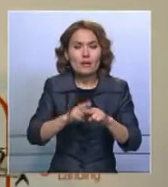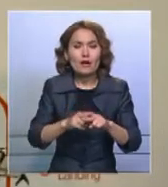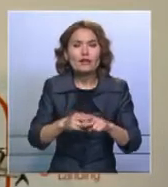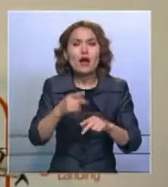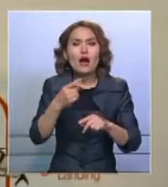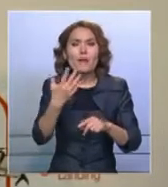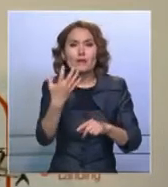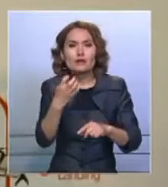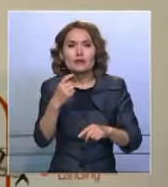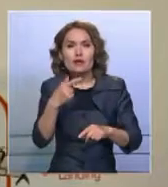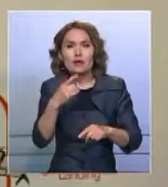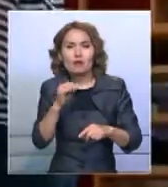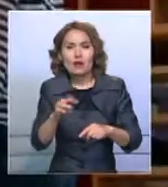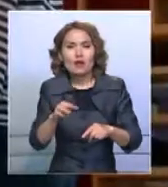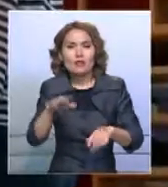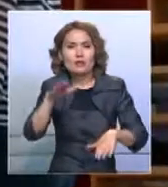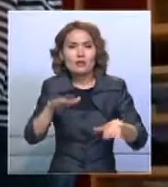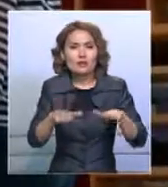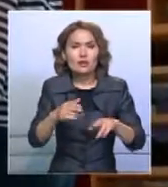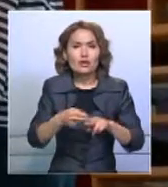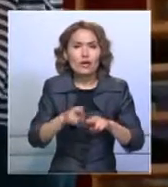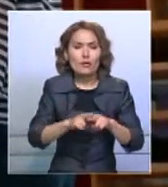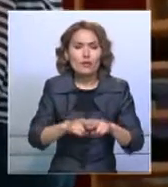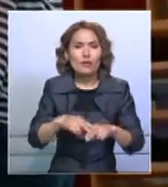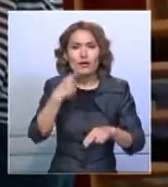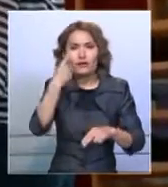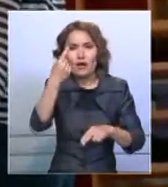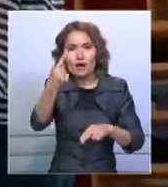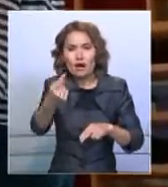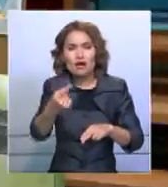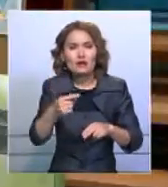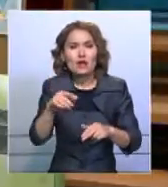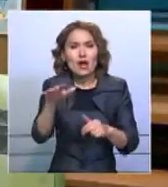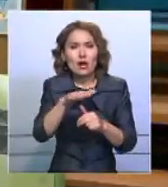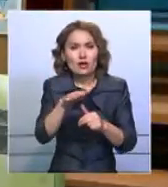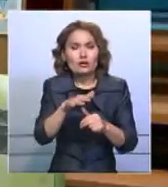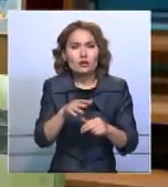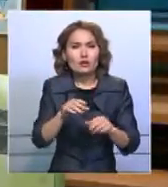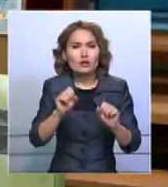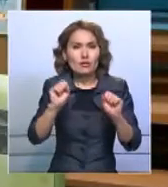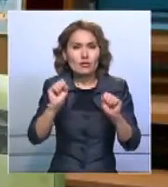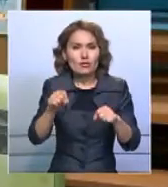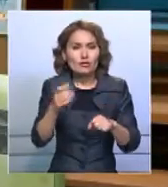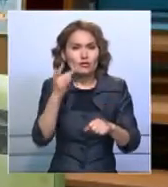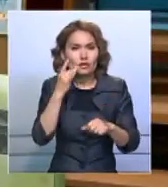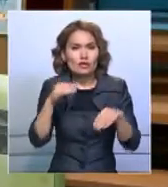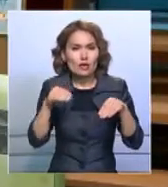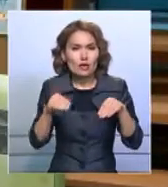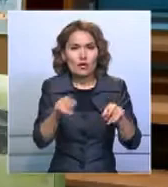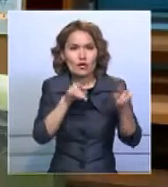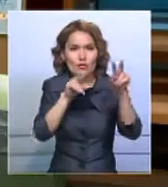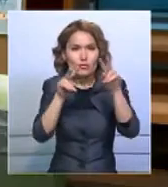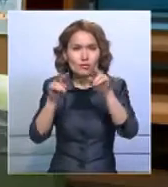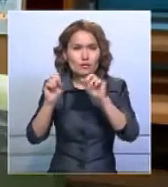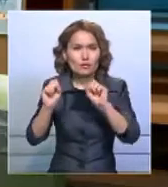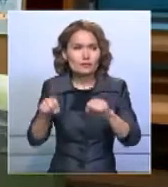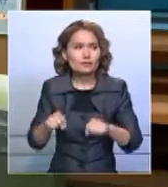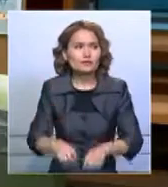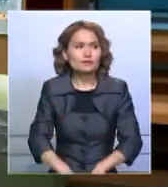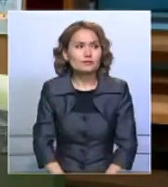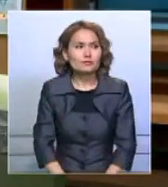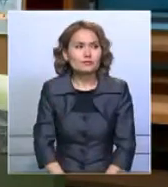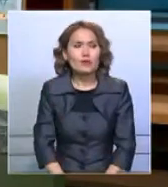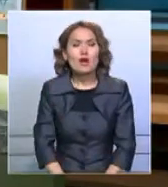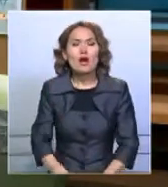келі. Қуаты 60 шақырым қашықтықты еңсеруге толық жетеді. Бұл дронның шуын жіті бақылап отыру міндет